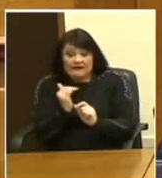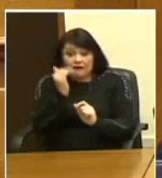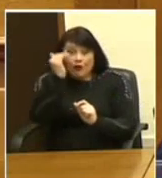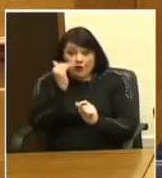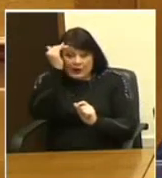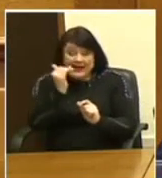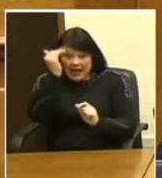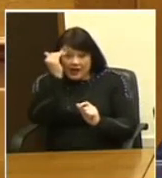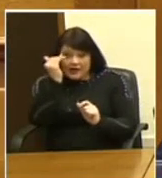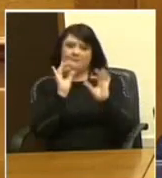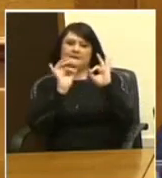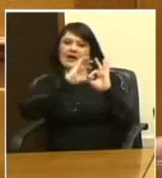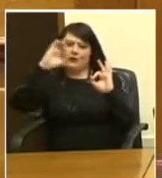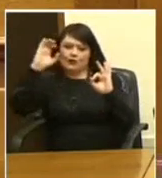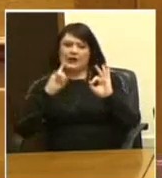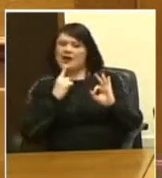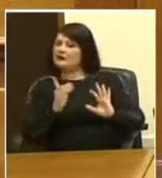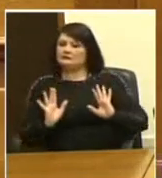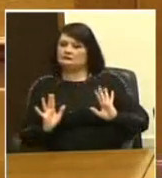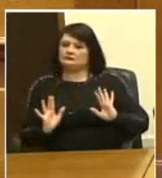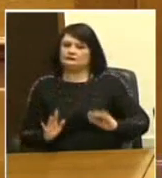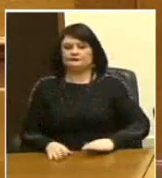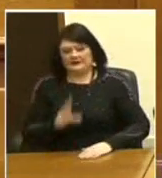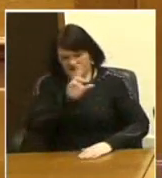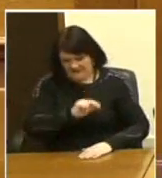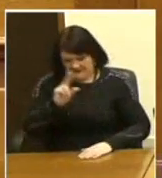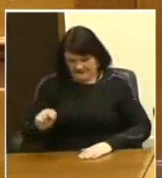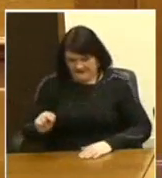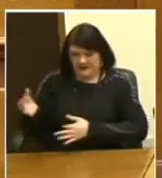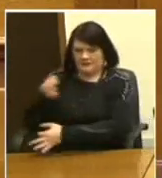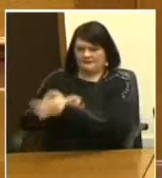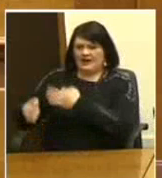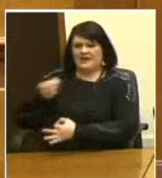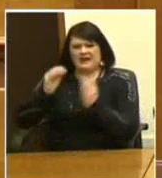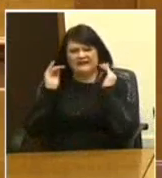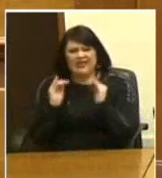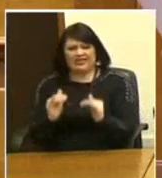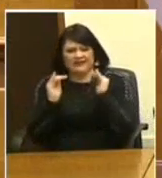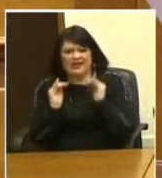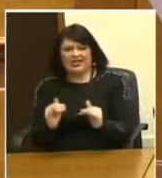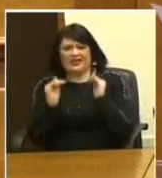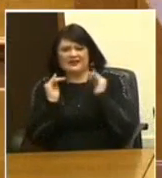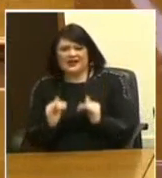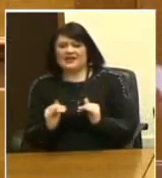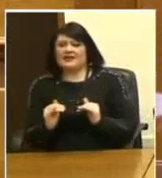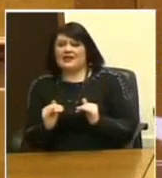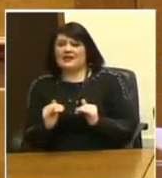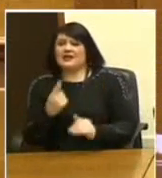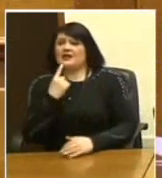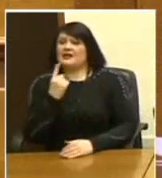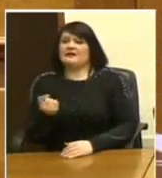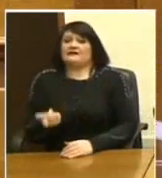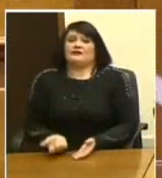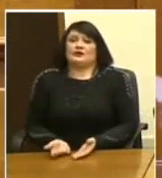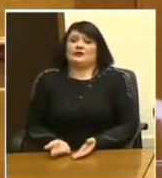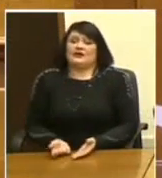Βόρειας Μακεδονίας. Το ίδιο βεβαίως επιχείρημα ξανά και ξανά, γι' αυτό και επικαλέστηκα τα θεία, είδατε τι μου κάνετε και για